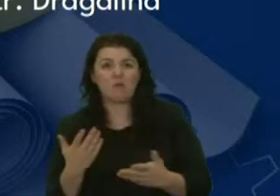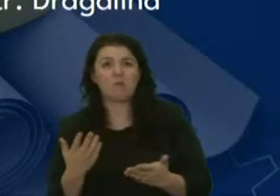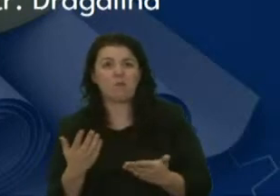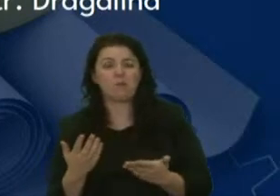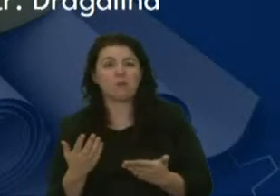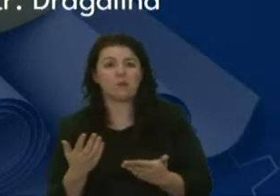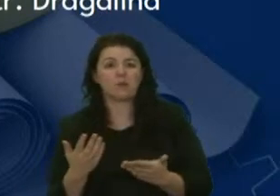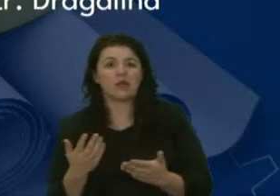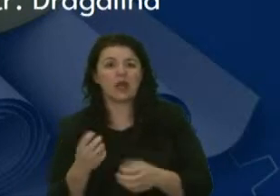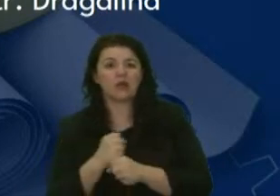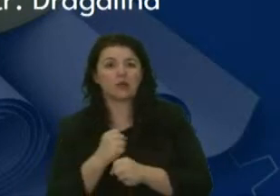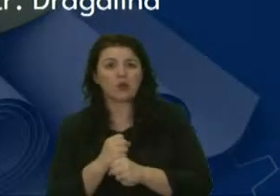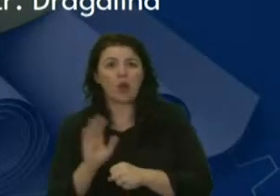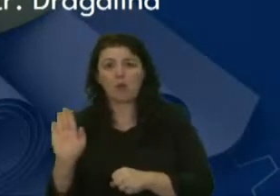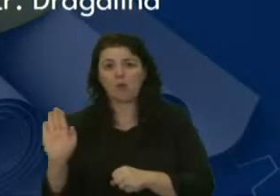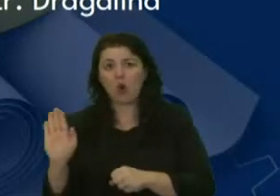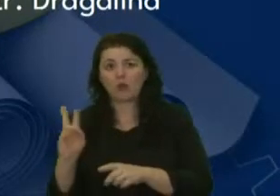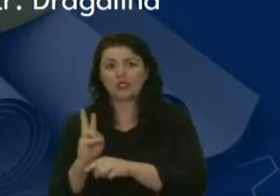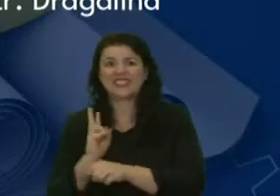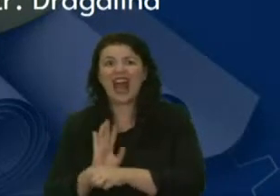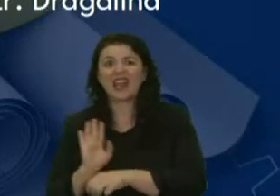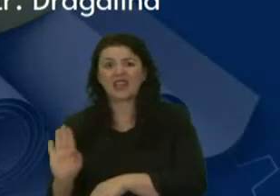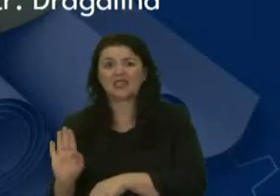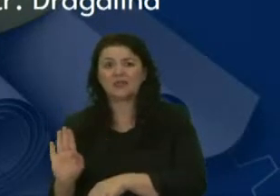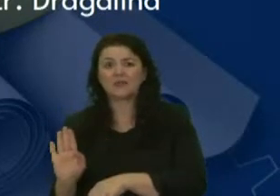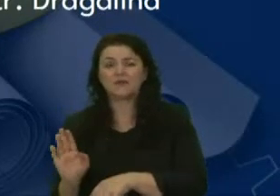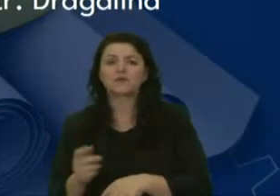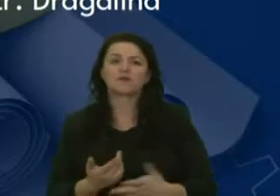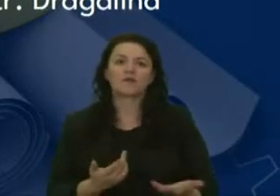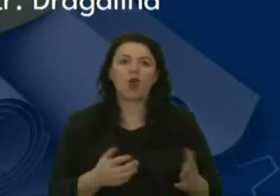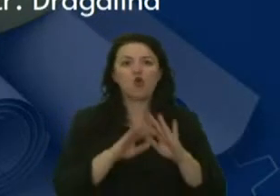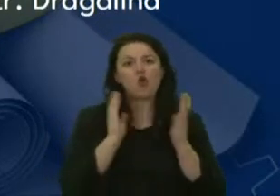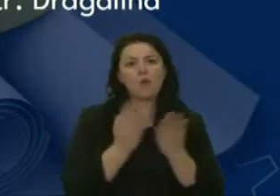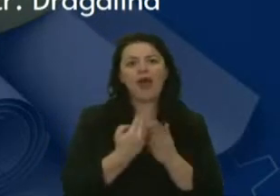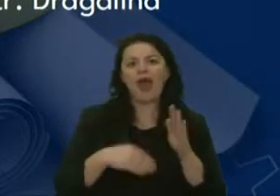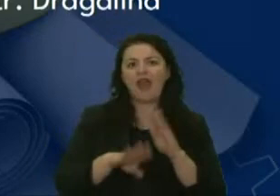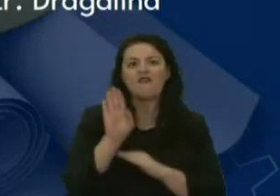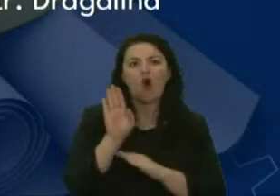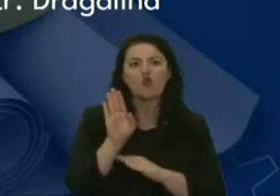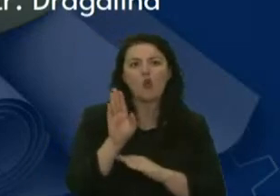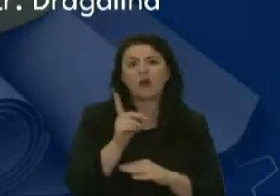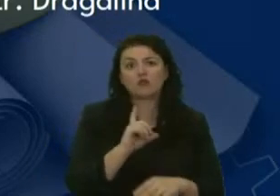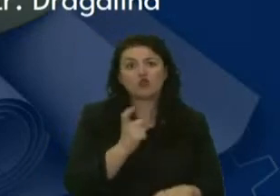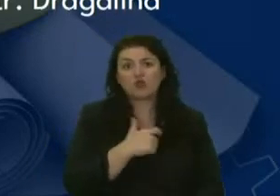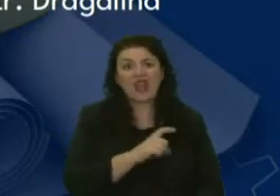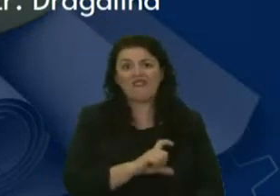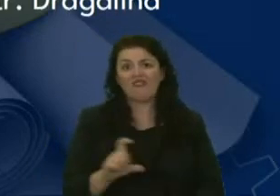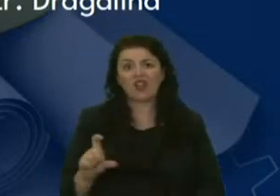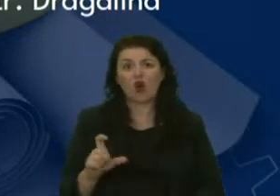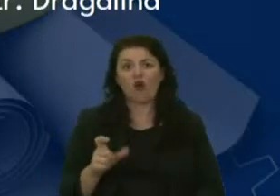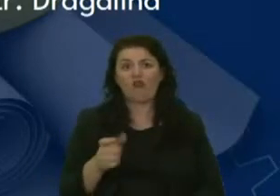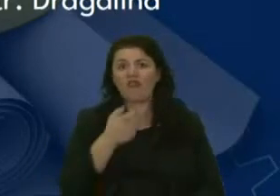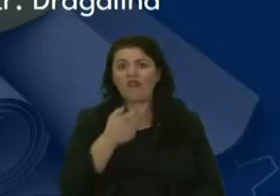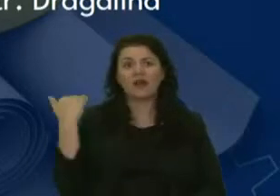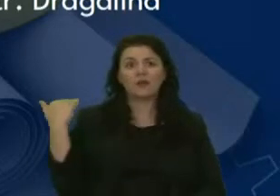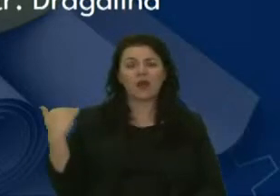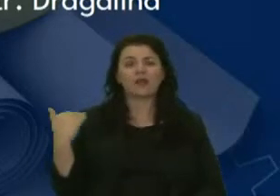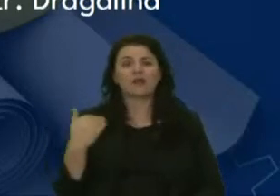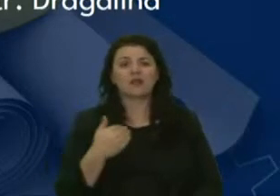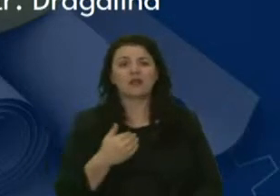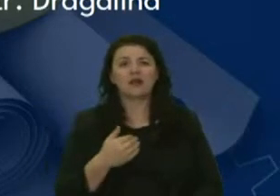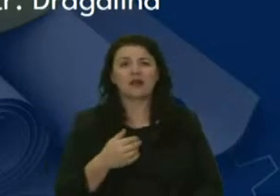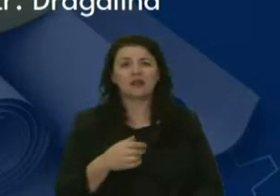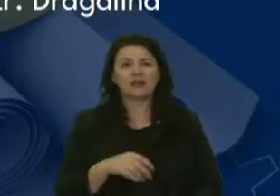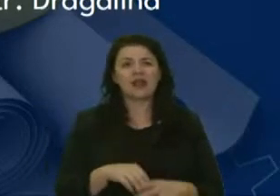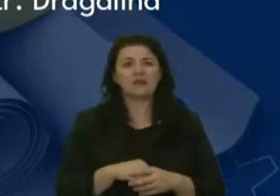autodeterminare de a și crea propriul lor stat lumea a evoluat A nu putem noi să fim vinovați De ce a fost în Evul Mediu așa curs